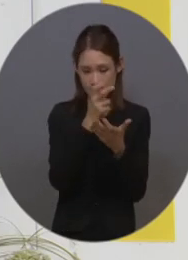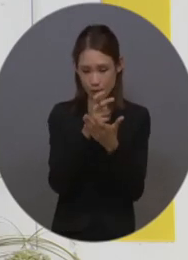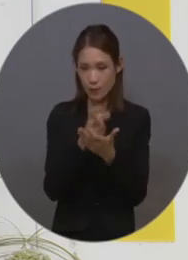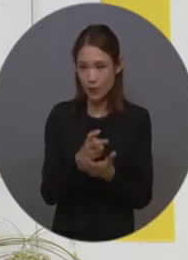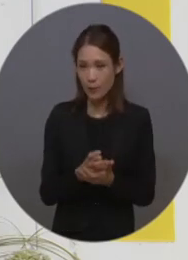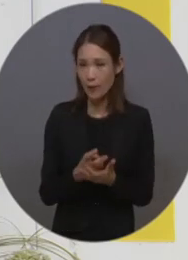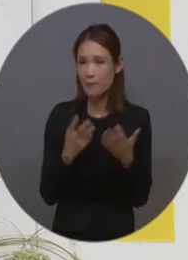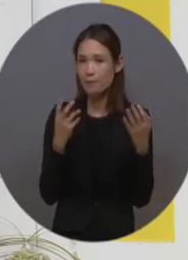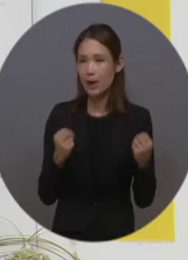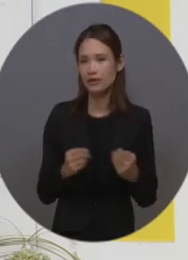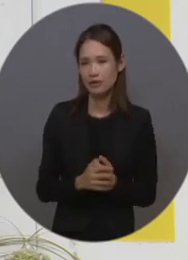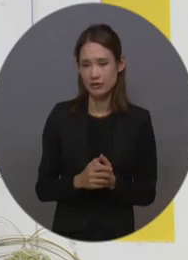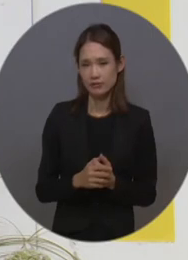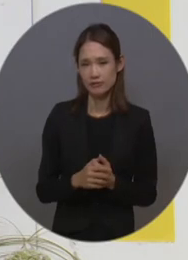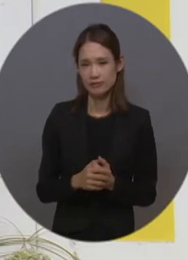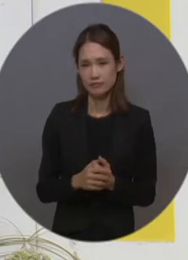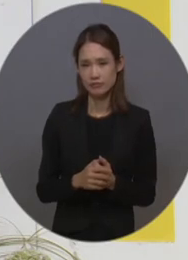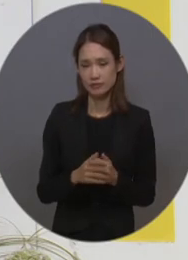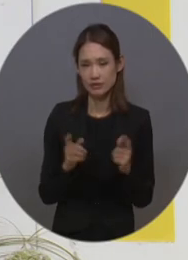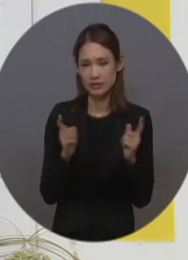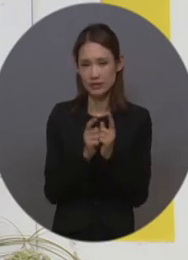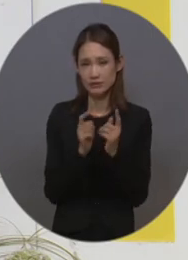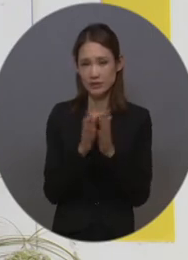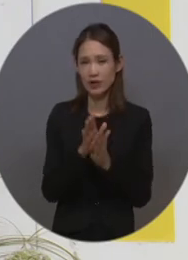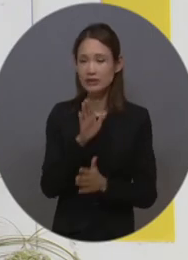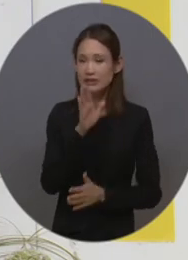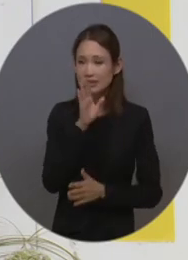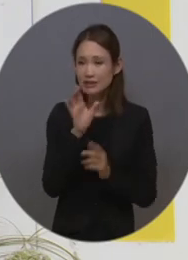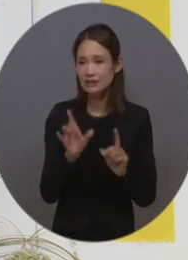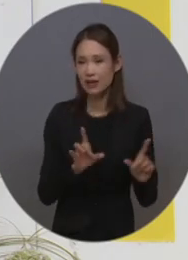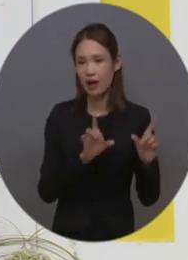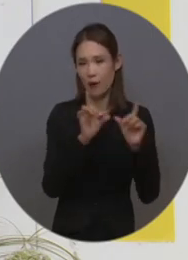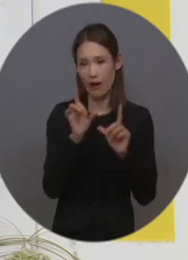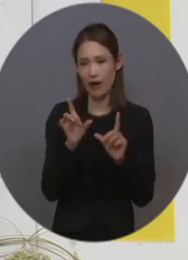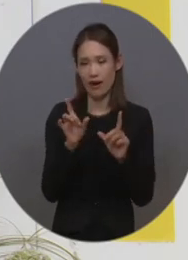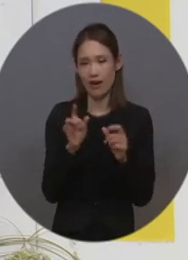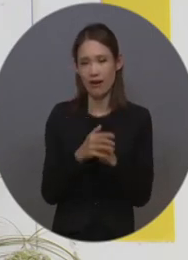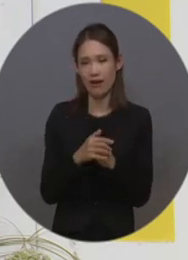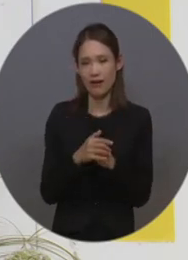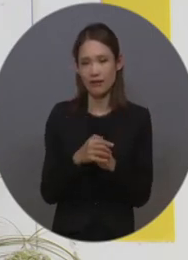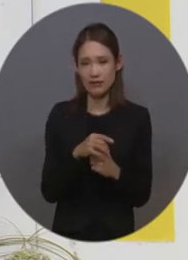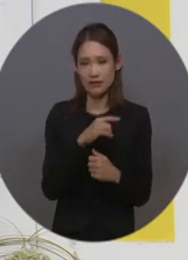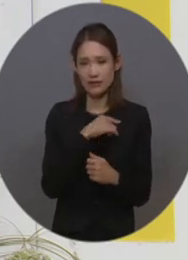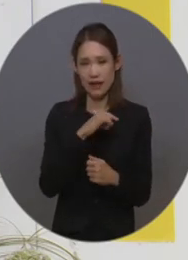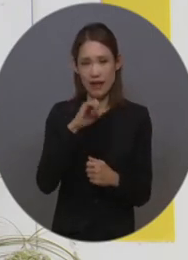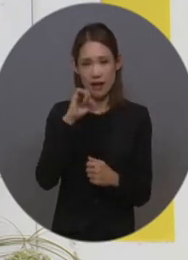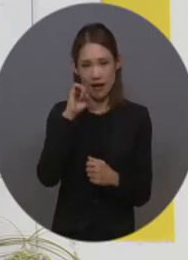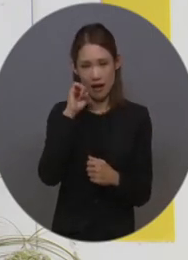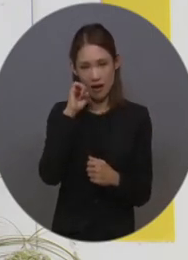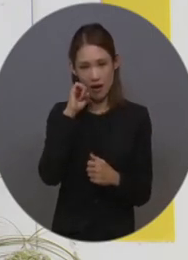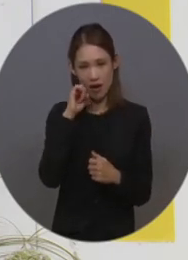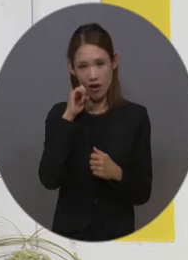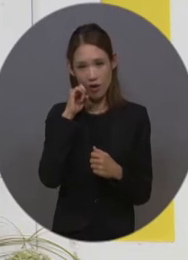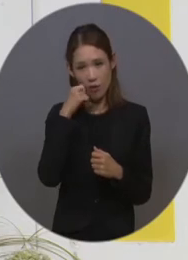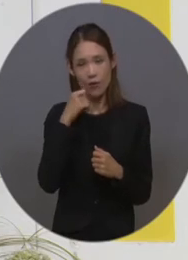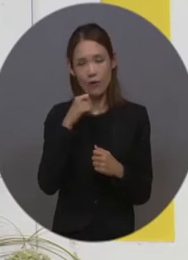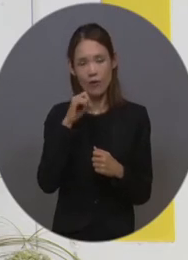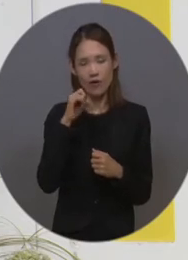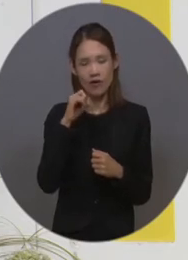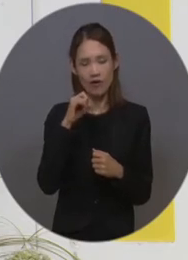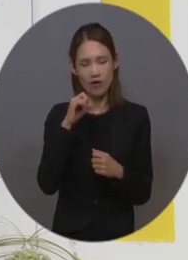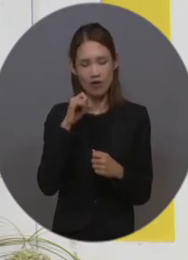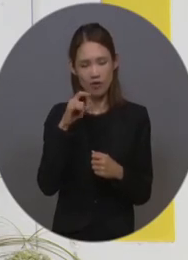많이 나와 네. 있습니다만은 실생활하는데 네. 중요한 그야말로 가장 네.